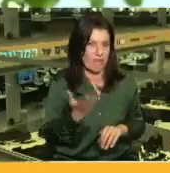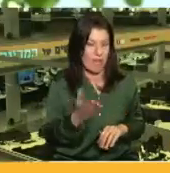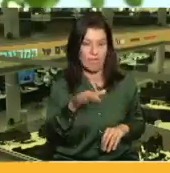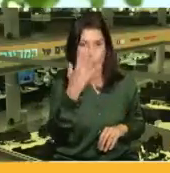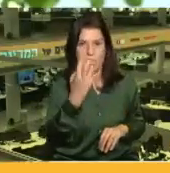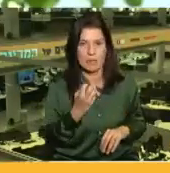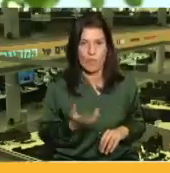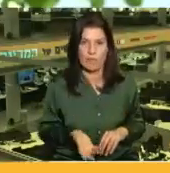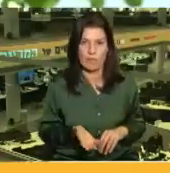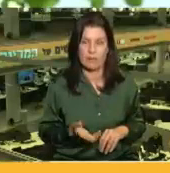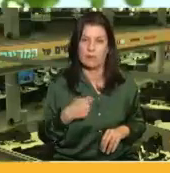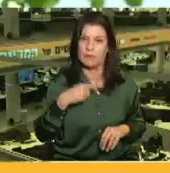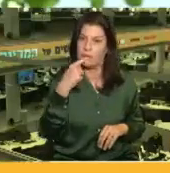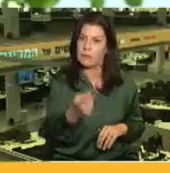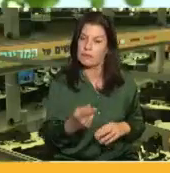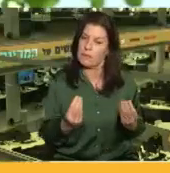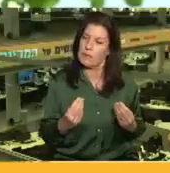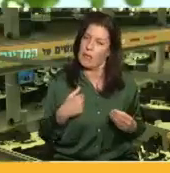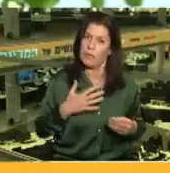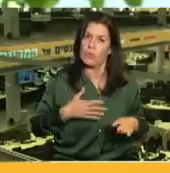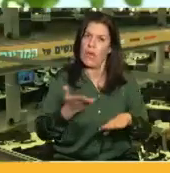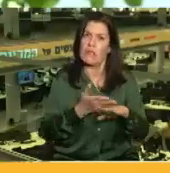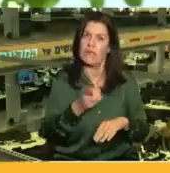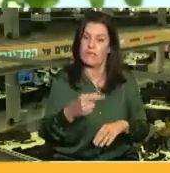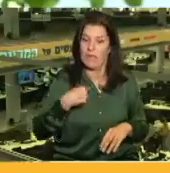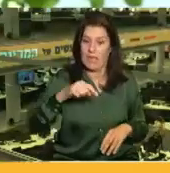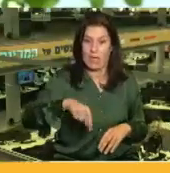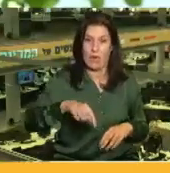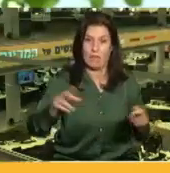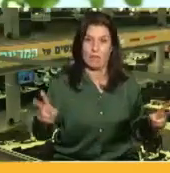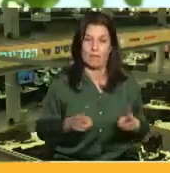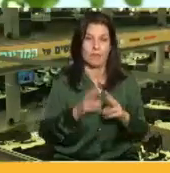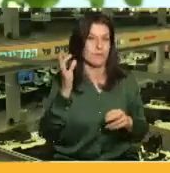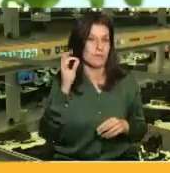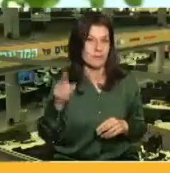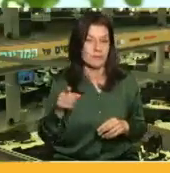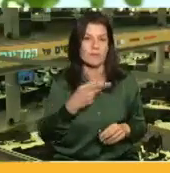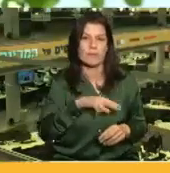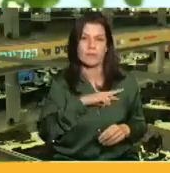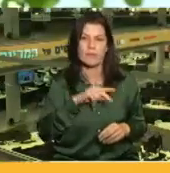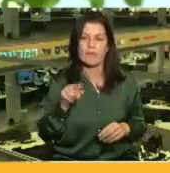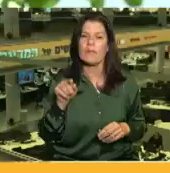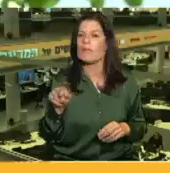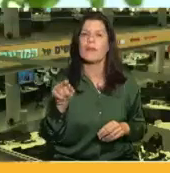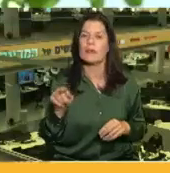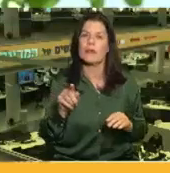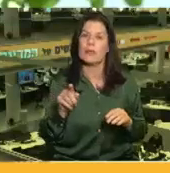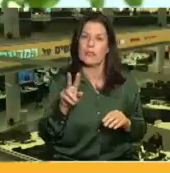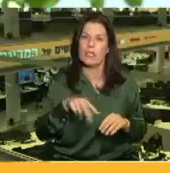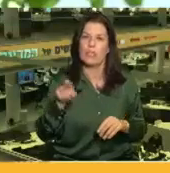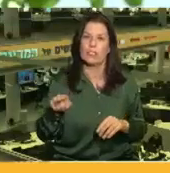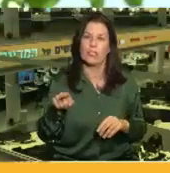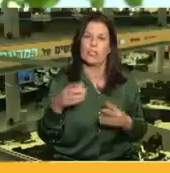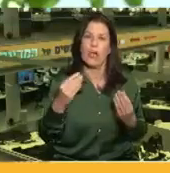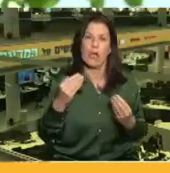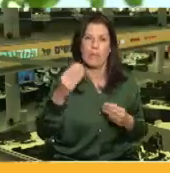אפילו. אז אני באה ואומרת, רק להציף את זה, והיום פגשתי מישהי שאחראית על, היא מלמדת הרבה, יש לה תלמידים שהופכים